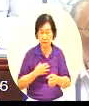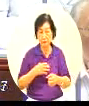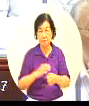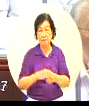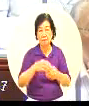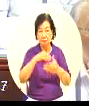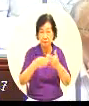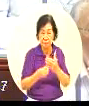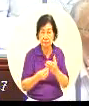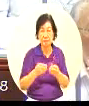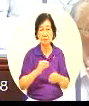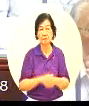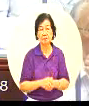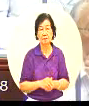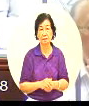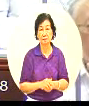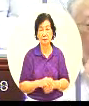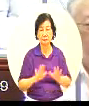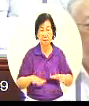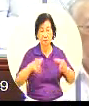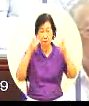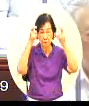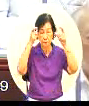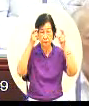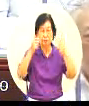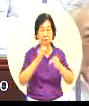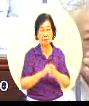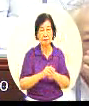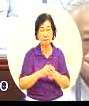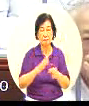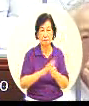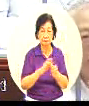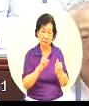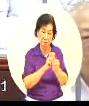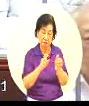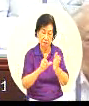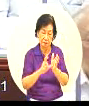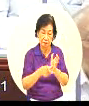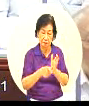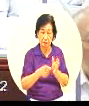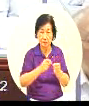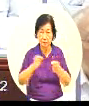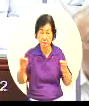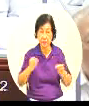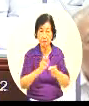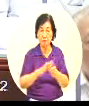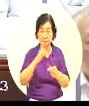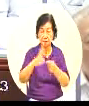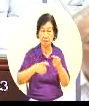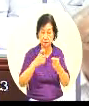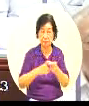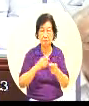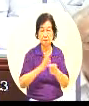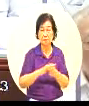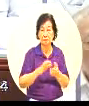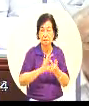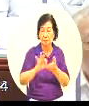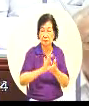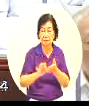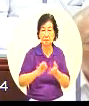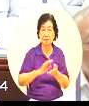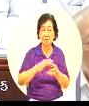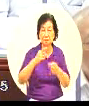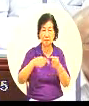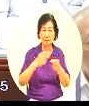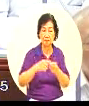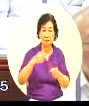确定，因为高雄今嘛长照十年呢，长照的部分我们一年差不多要7.8亿，每年按